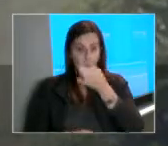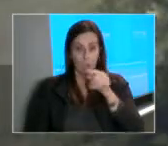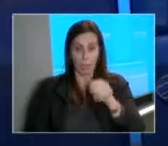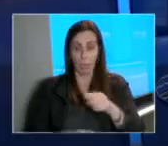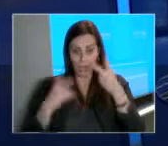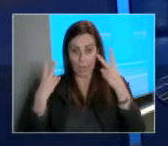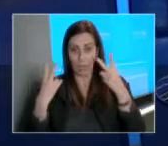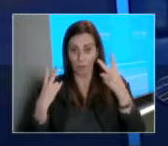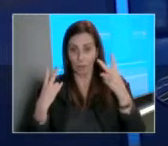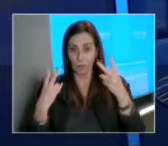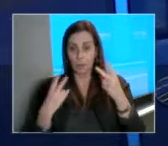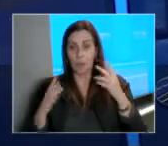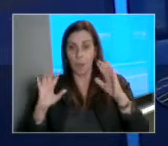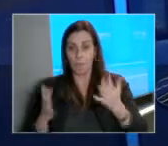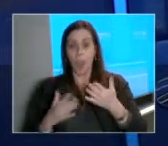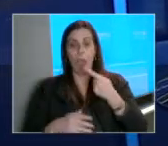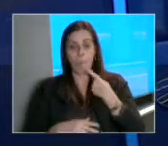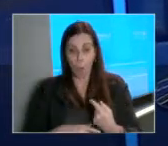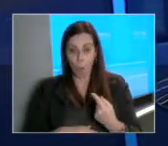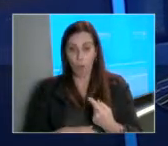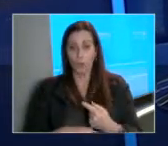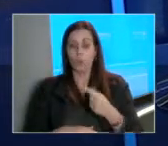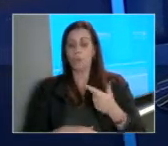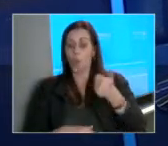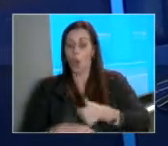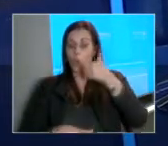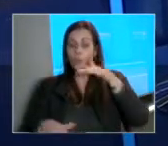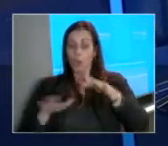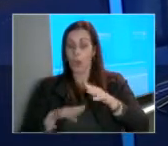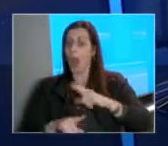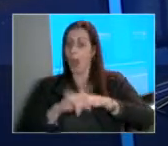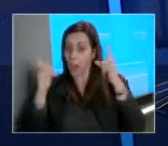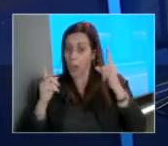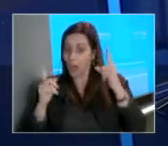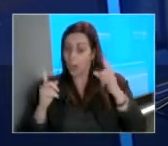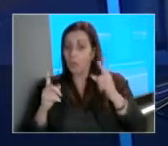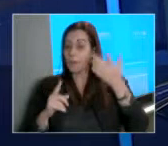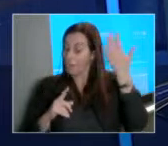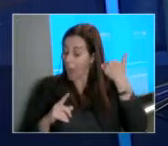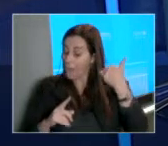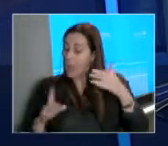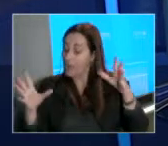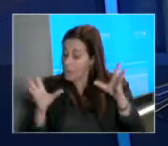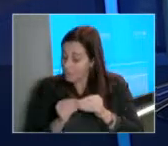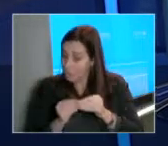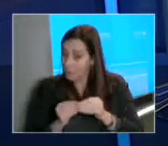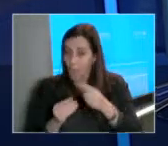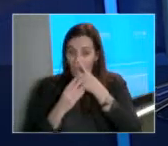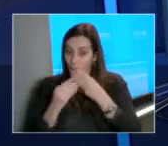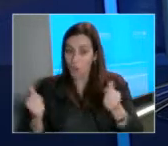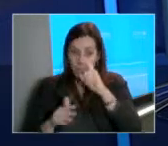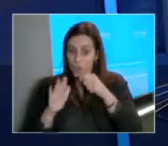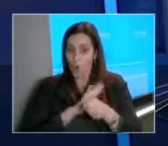פה קריטית. מה אמרו כשעמד ראש ממשלה אחר וכיהן תחת חשדות